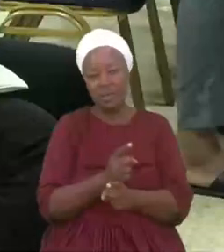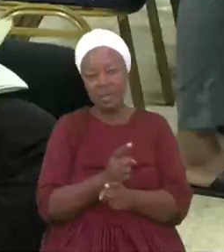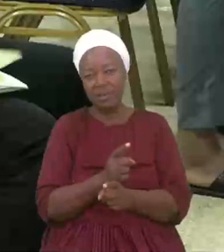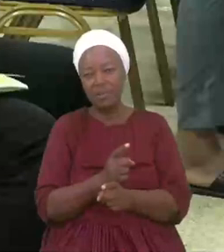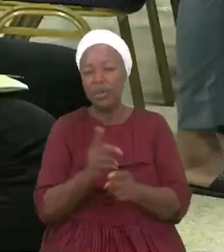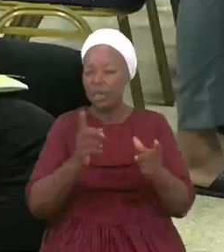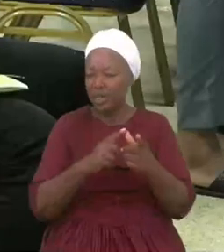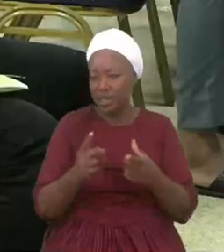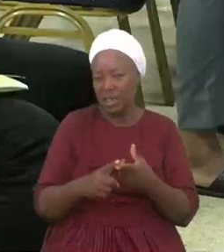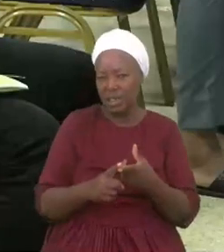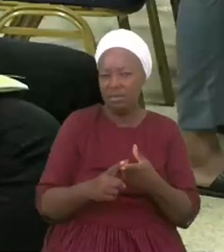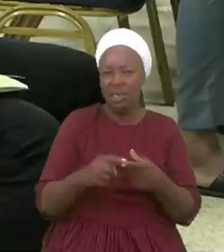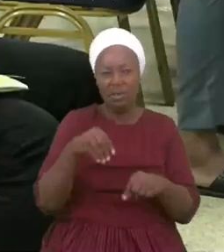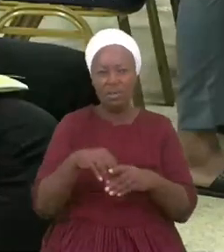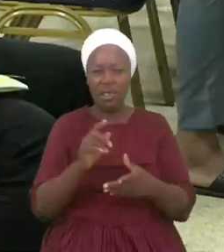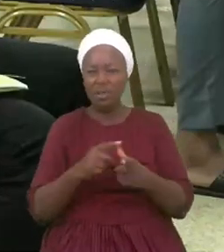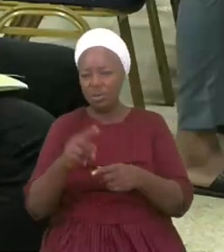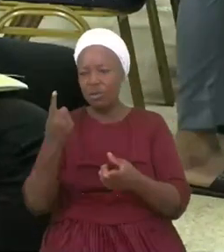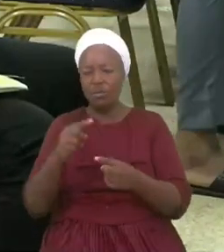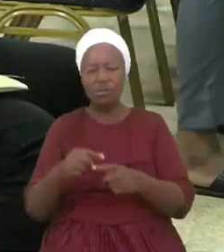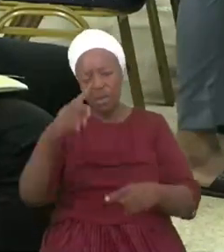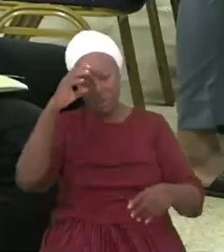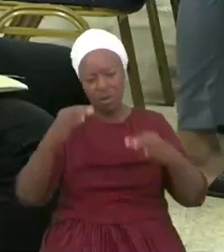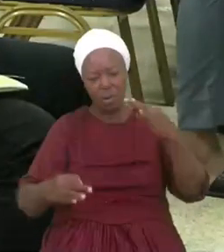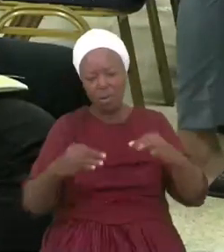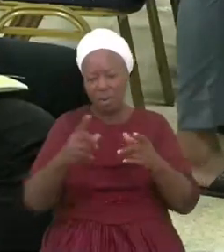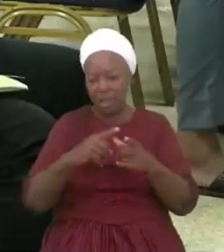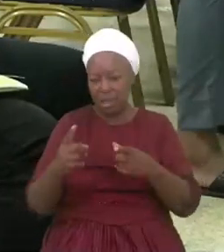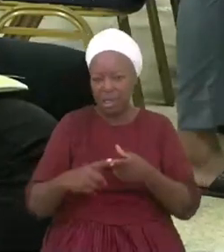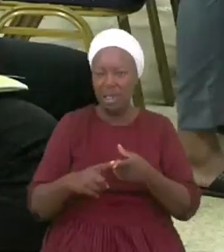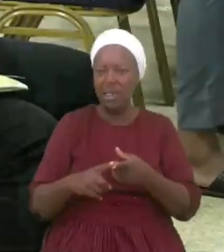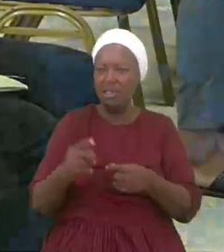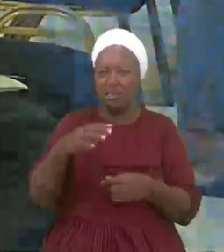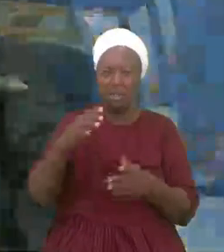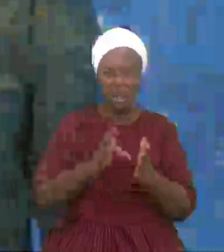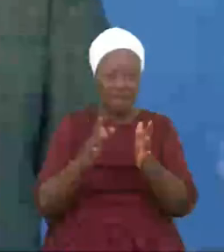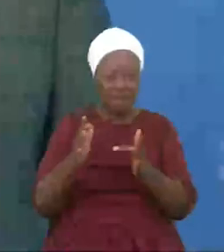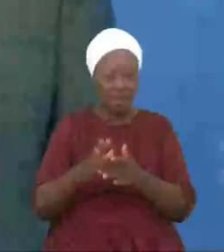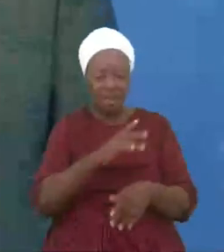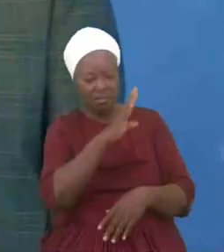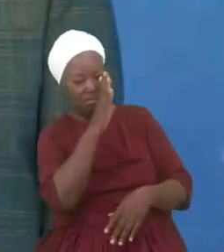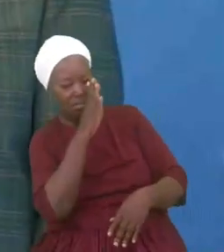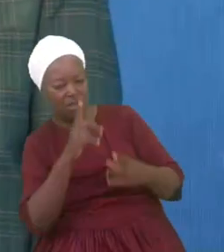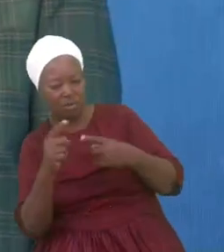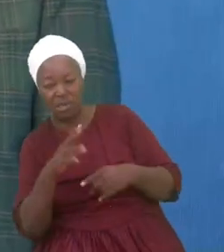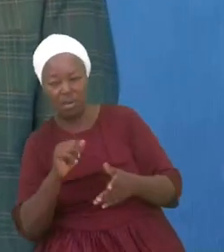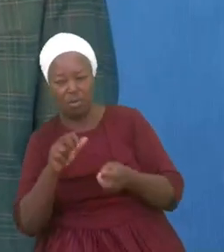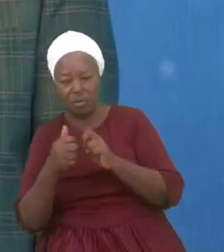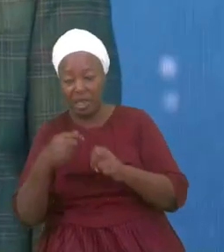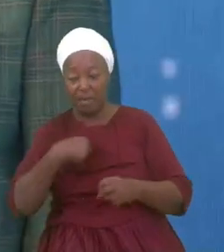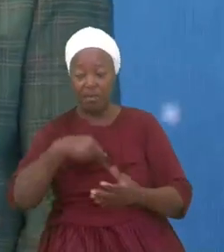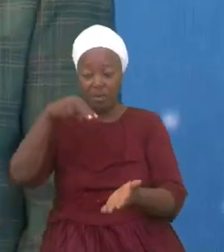il sait qui va te justifier coupable tu es venu au tribunal